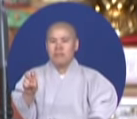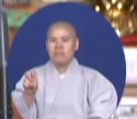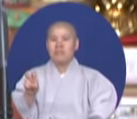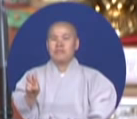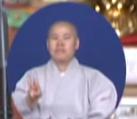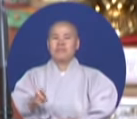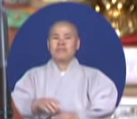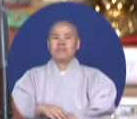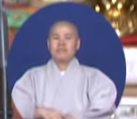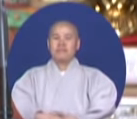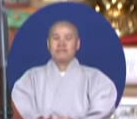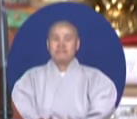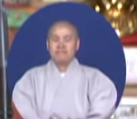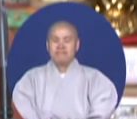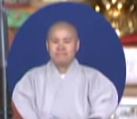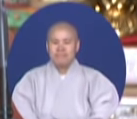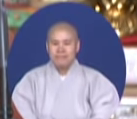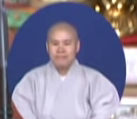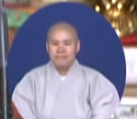묵다남